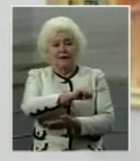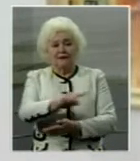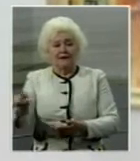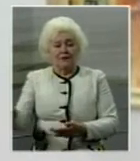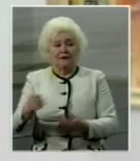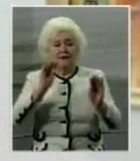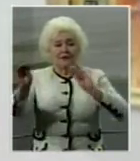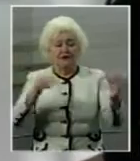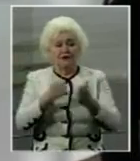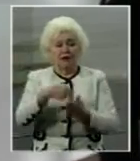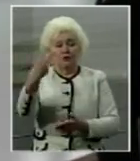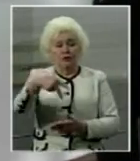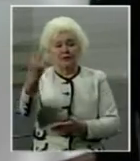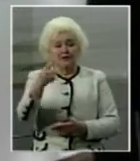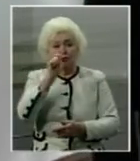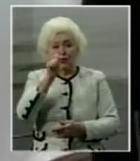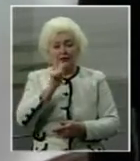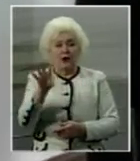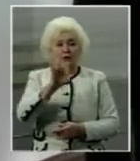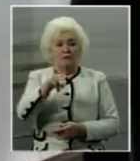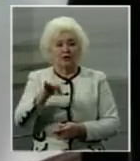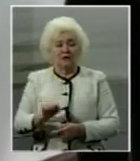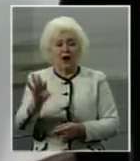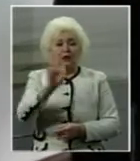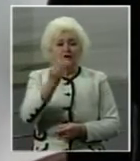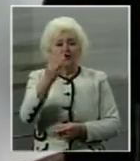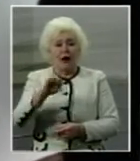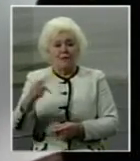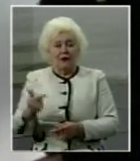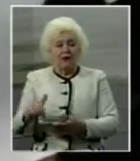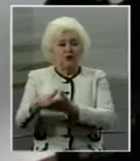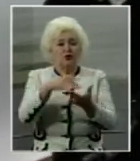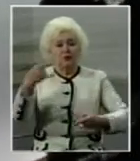до 22 квітня. Олена Проценко, Олександр Шепель, Суспільне,